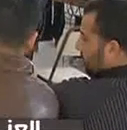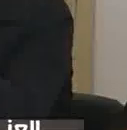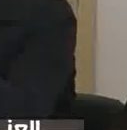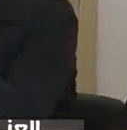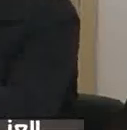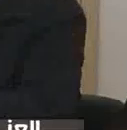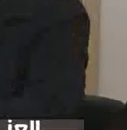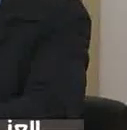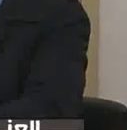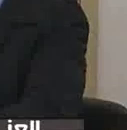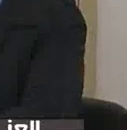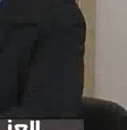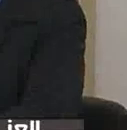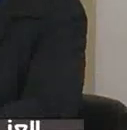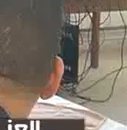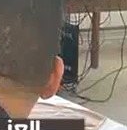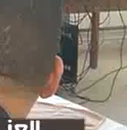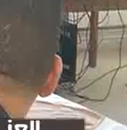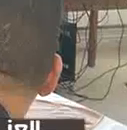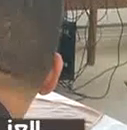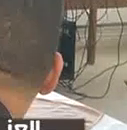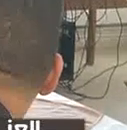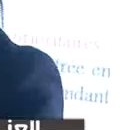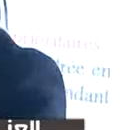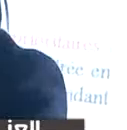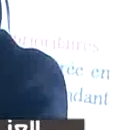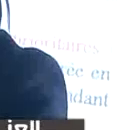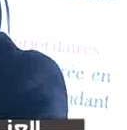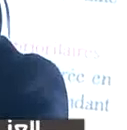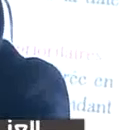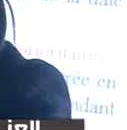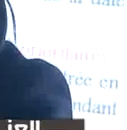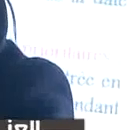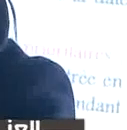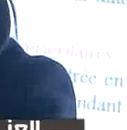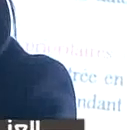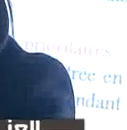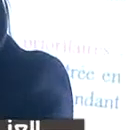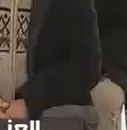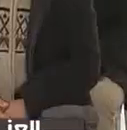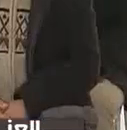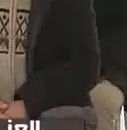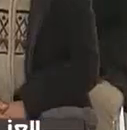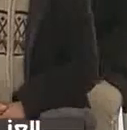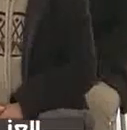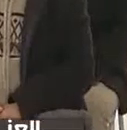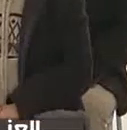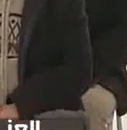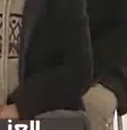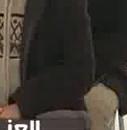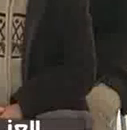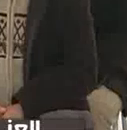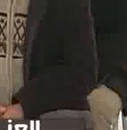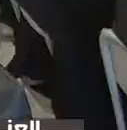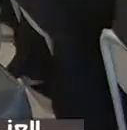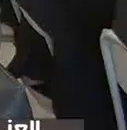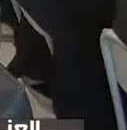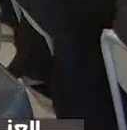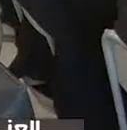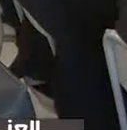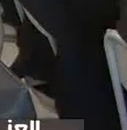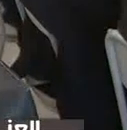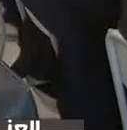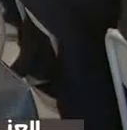المناظرة الوطنية للتجديد فرصة أمام الشبان لبعث مشاريعهم في قطاعات مجددة خاصة في الجهات واعتمادات